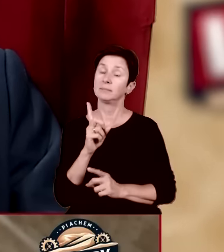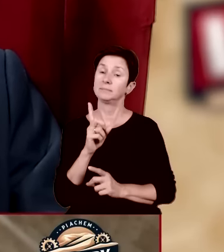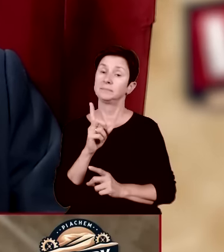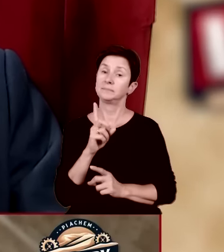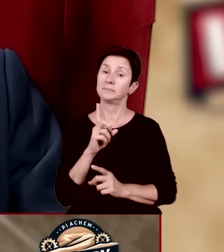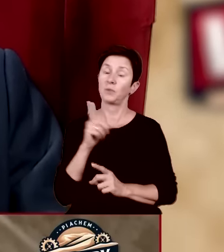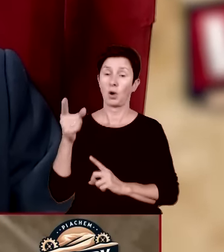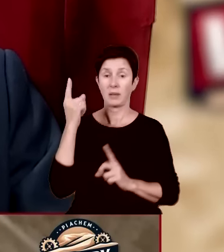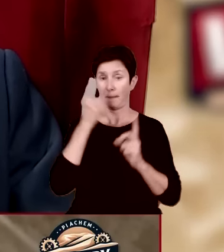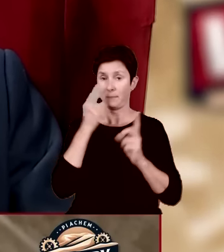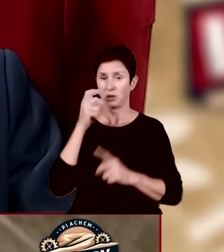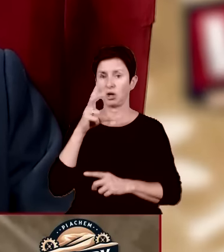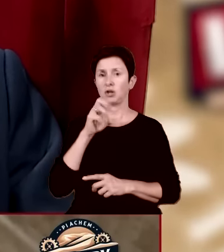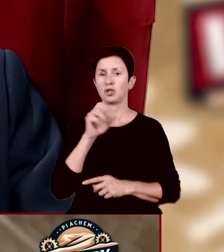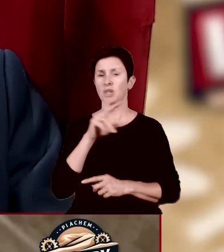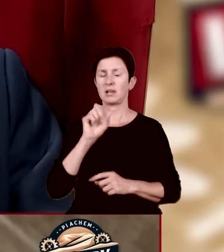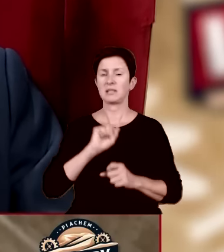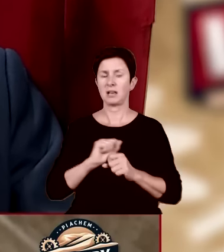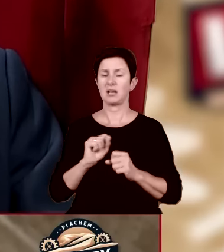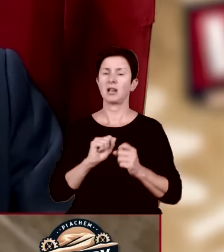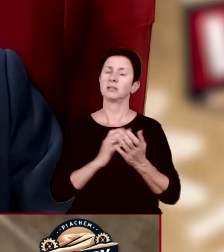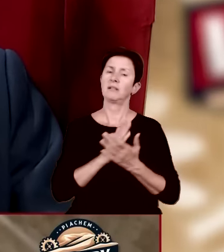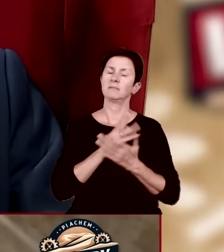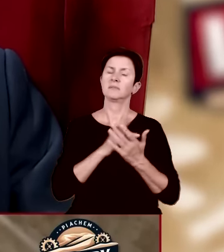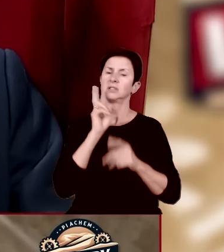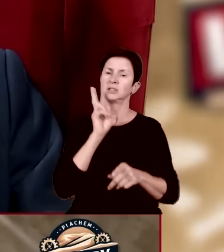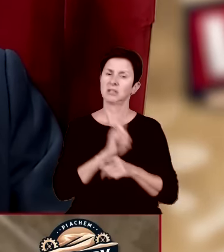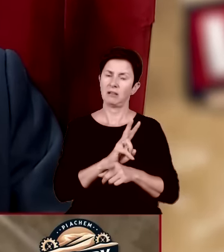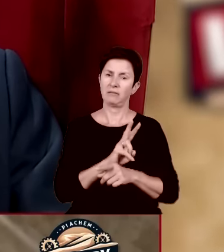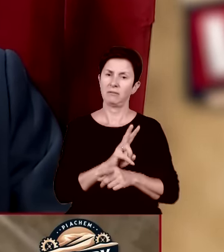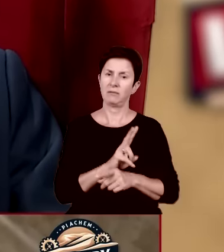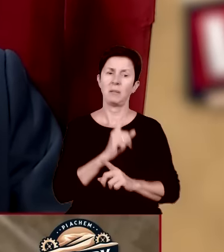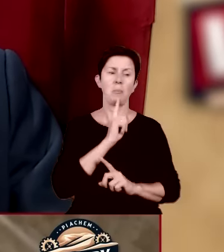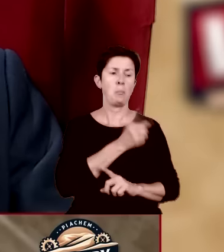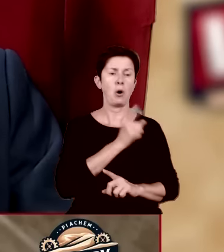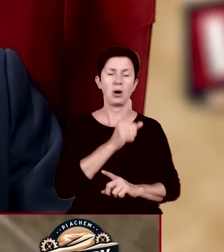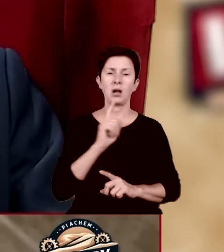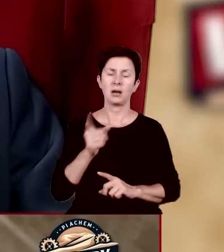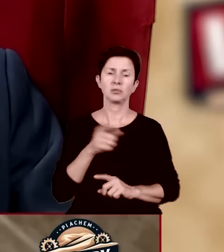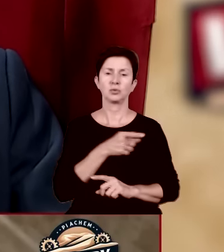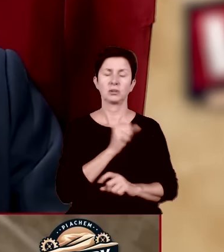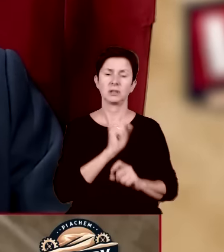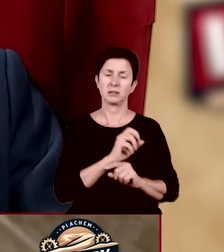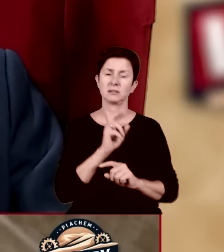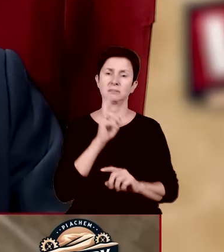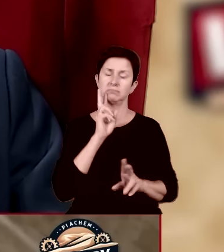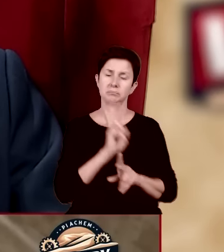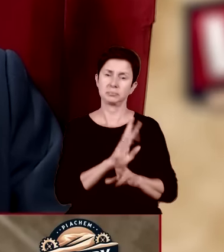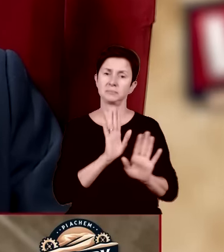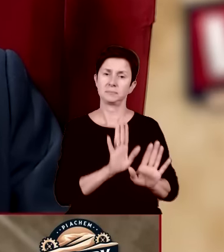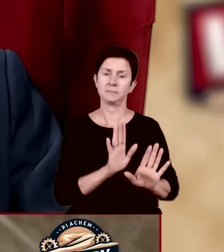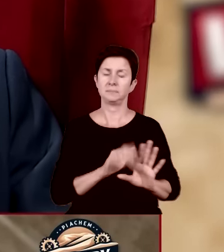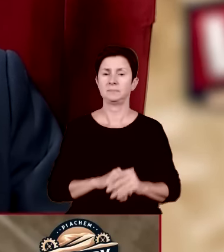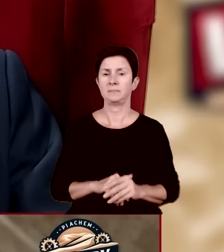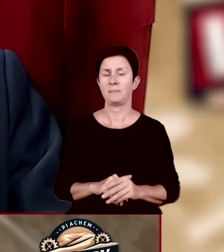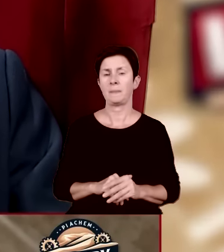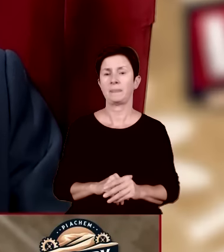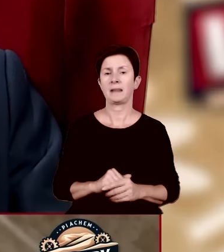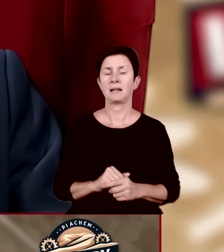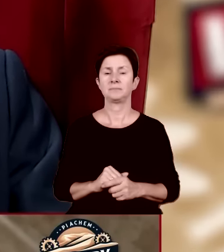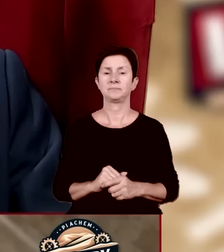że Czarzasty jest lojalny wobec tych, którym wydaje te polecenia, te rozkazy. On ich, jak to mówił Sławomir Neumann,